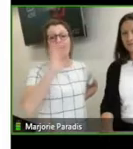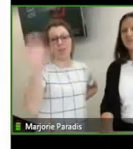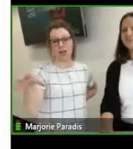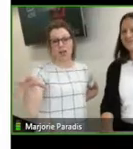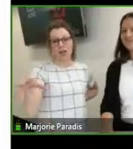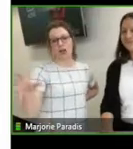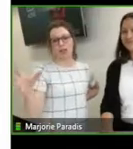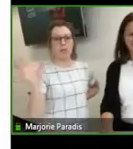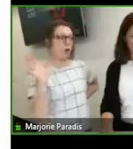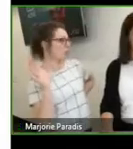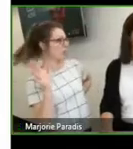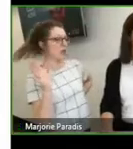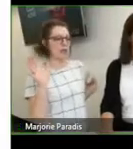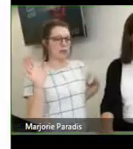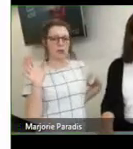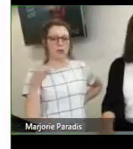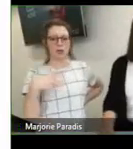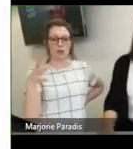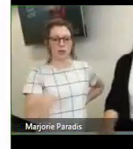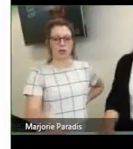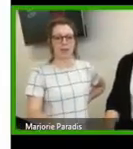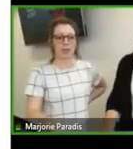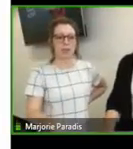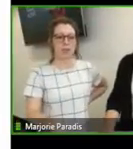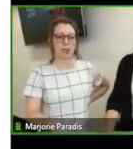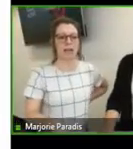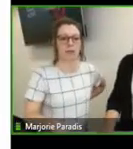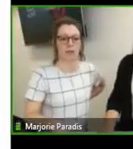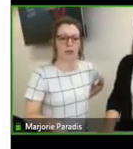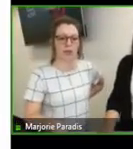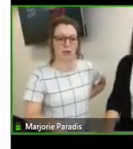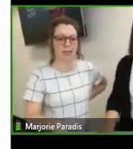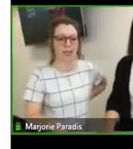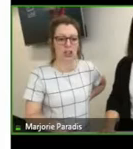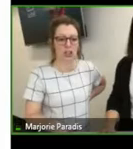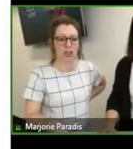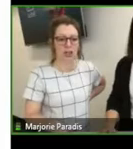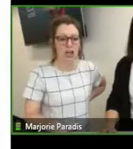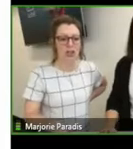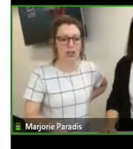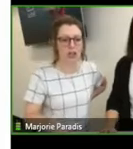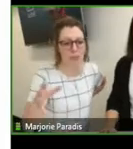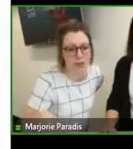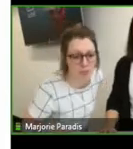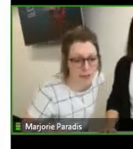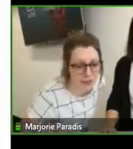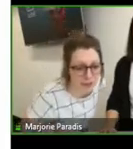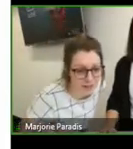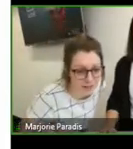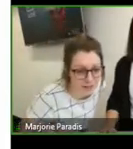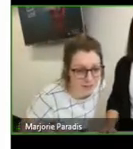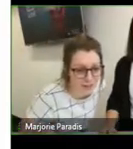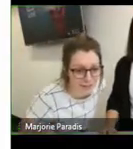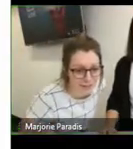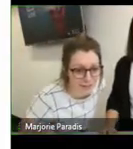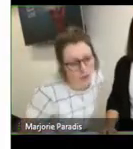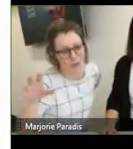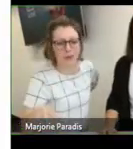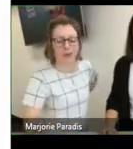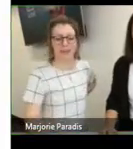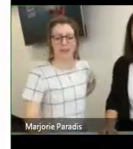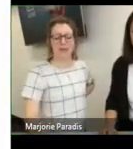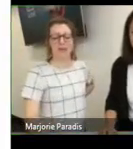à la fin. Donc, c'est ma proposition, dans le fond, là, de mettre ça disponible à la toute fin. Donc, ça sera là. Puis là,